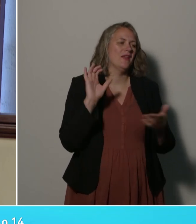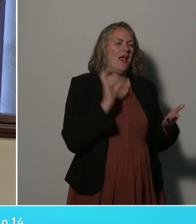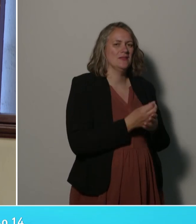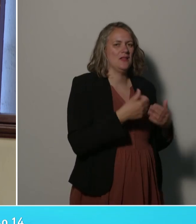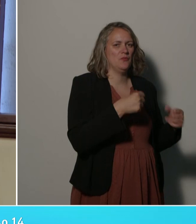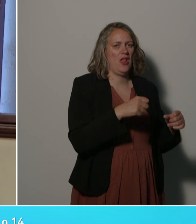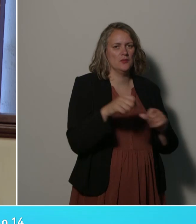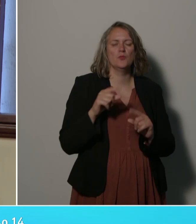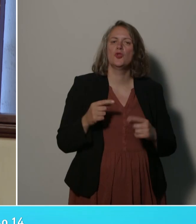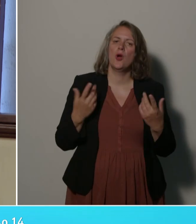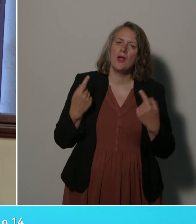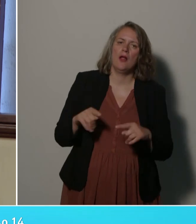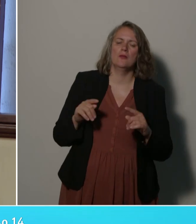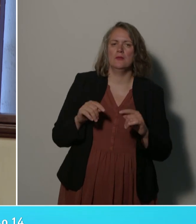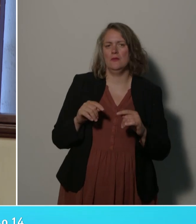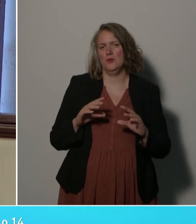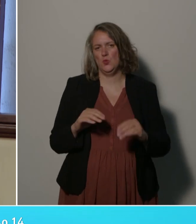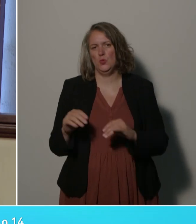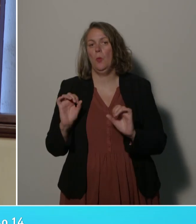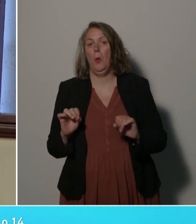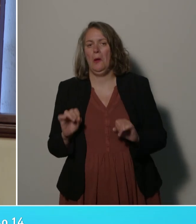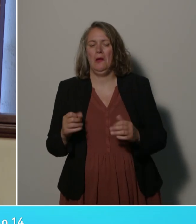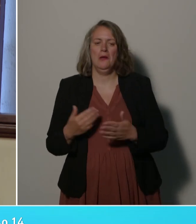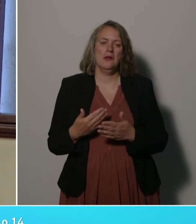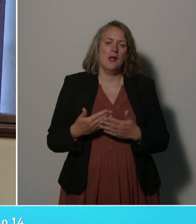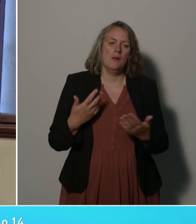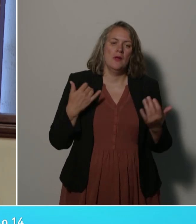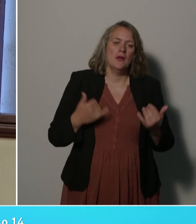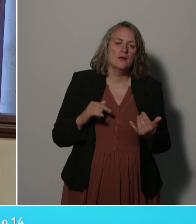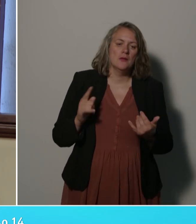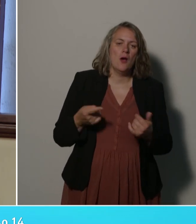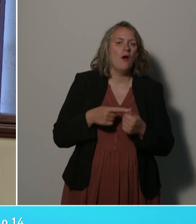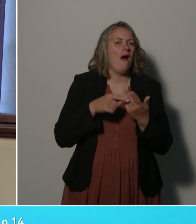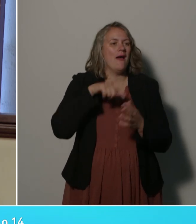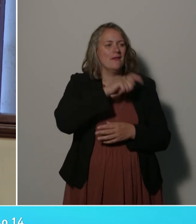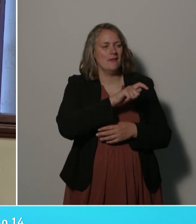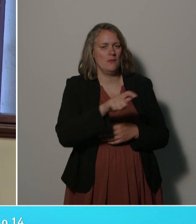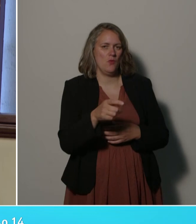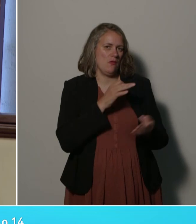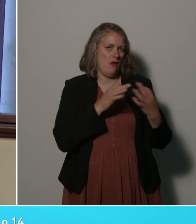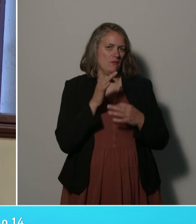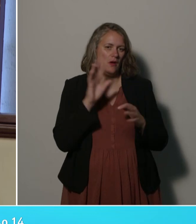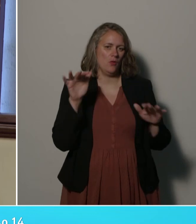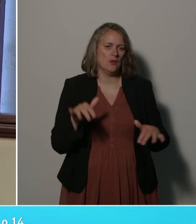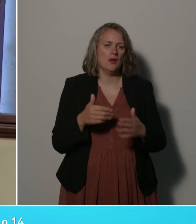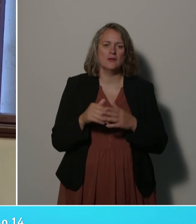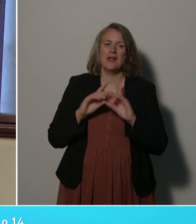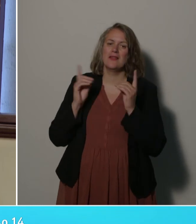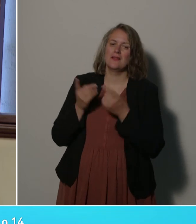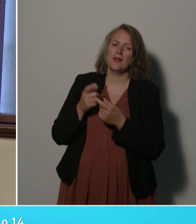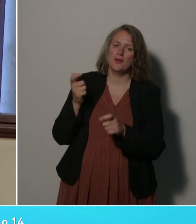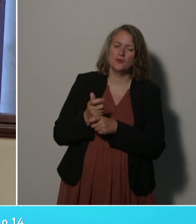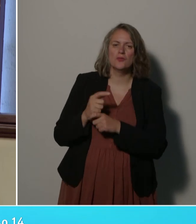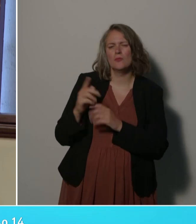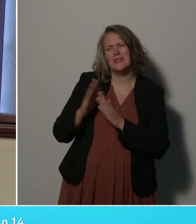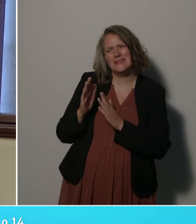von Nutzung stattfindet. Und ich würde, weil es jetzt ja auch noch mal einige Bürgeranfragen dazu gibt, den zuständigen Dezernenten